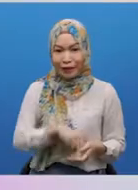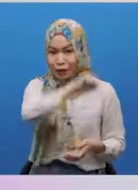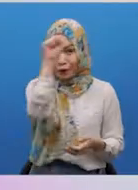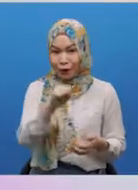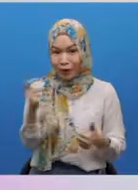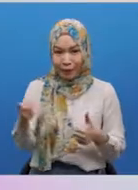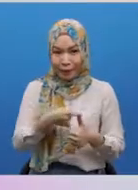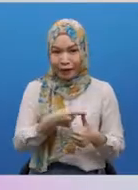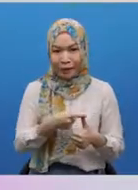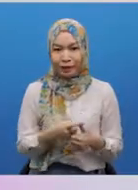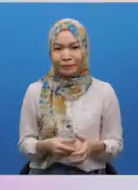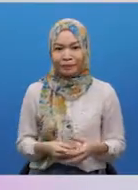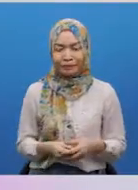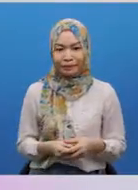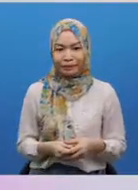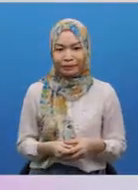Soalan 1.